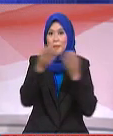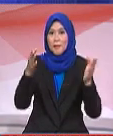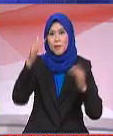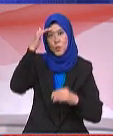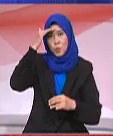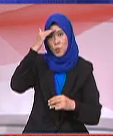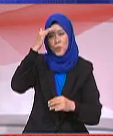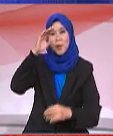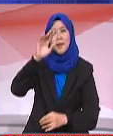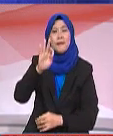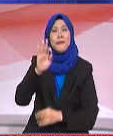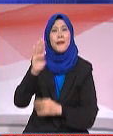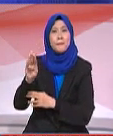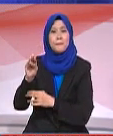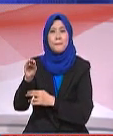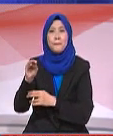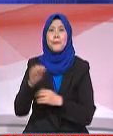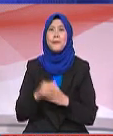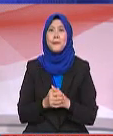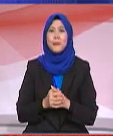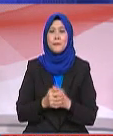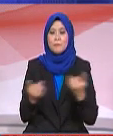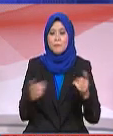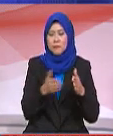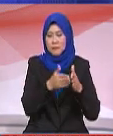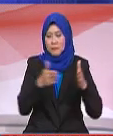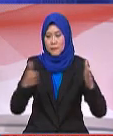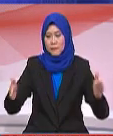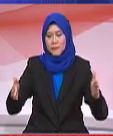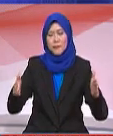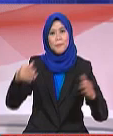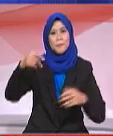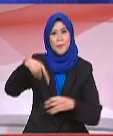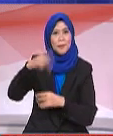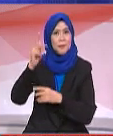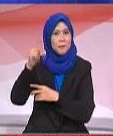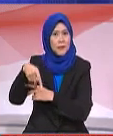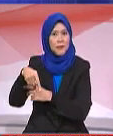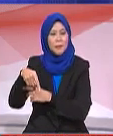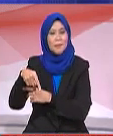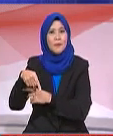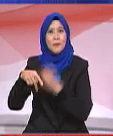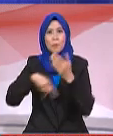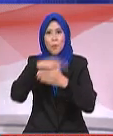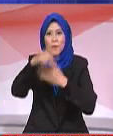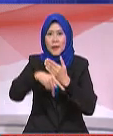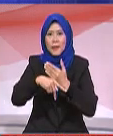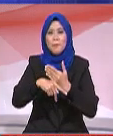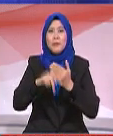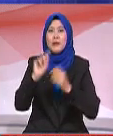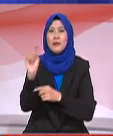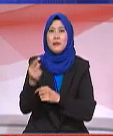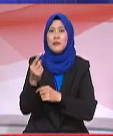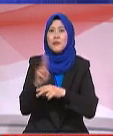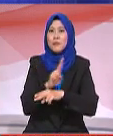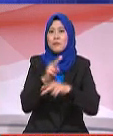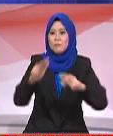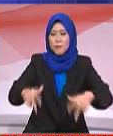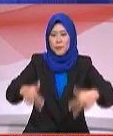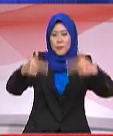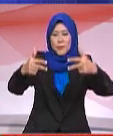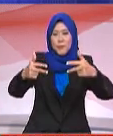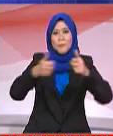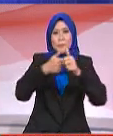Johor FM. Berikutan masih berada dalam tempoh Perintah Kawalan Pergerakan, kebanyakan program dilaksanakan secara maya